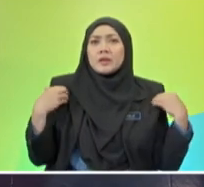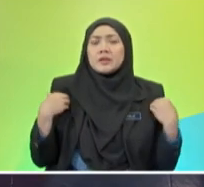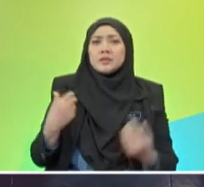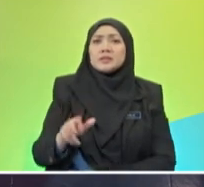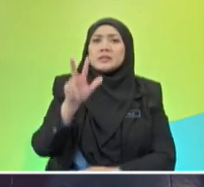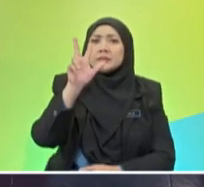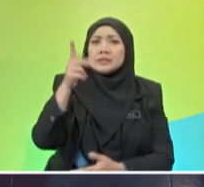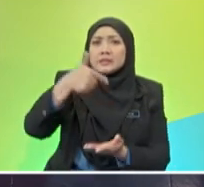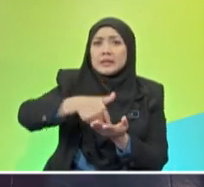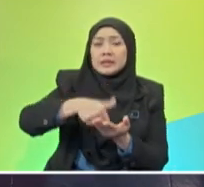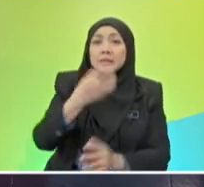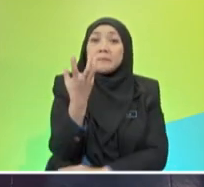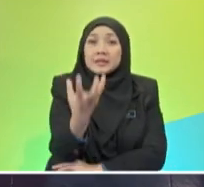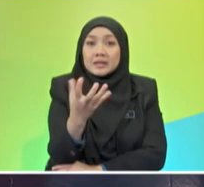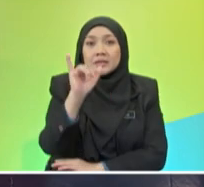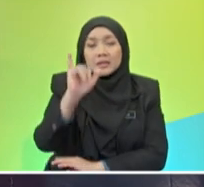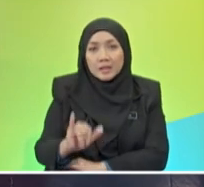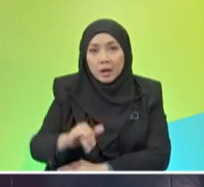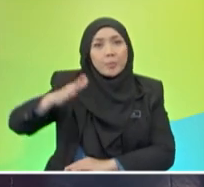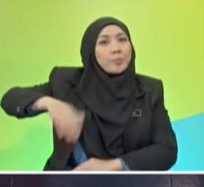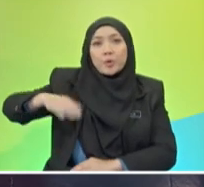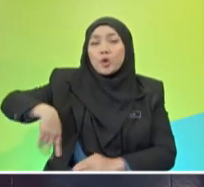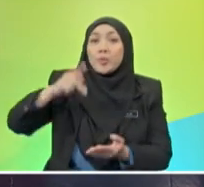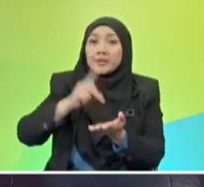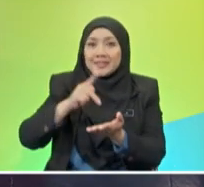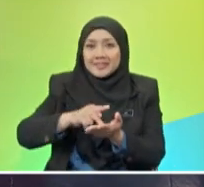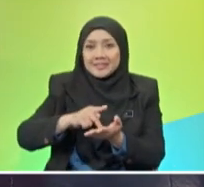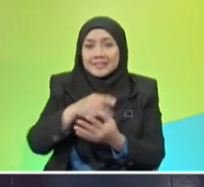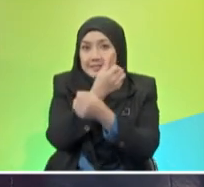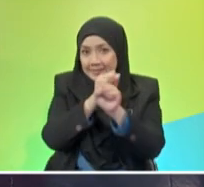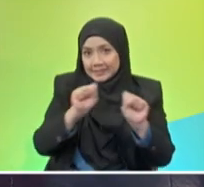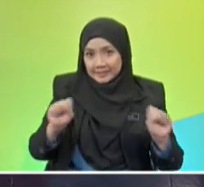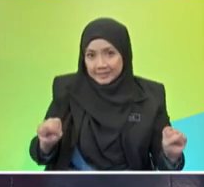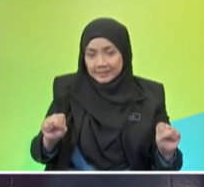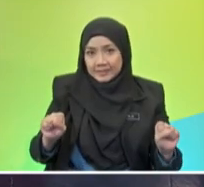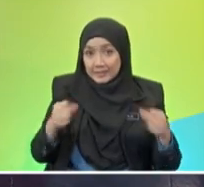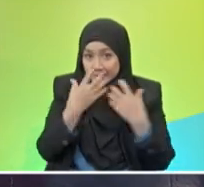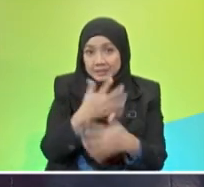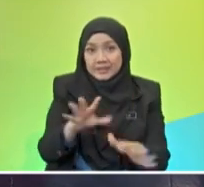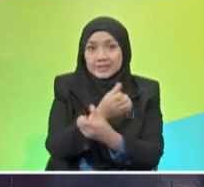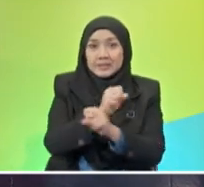Tiga balang. Tiga balang kita belum ada nombor. Semua sedia. Okey, kalau dah sedia, angkat tangan.